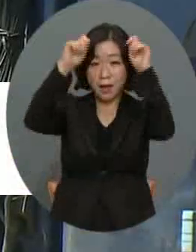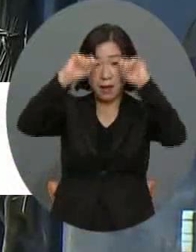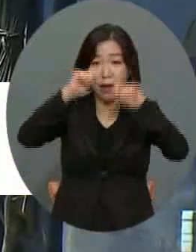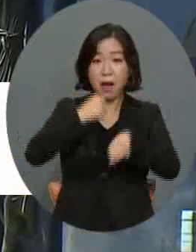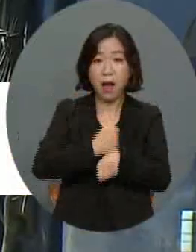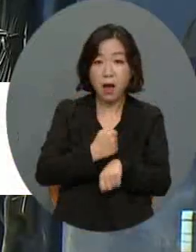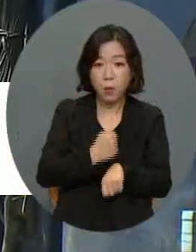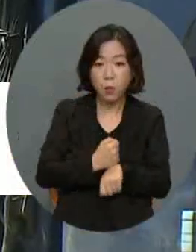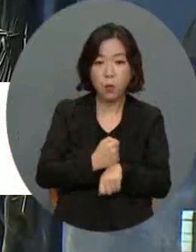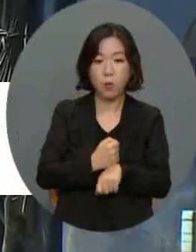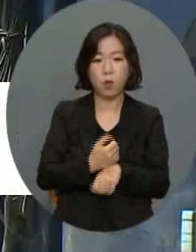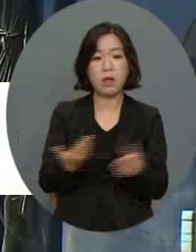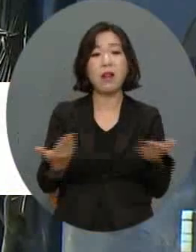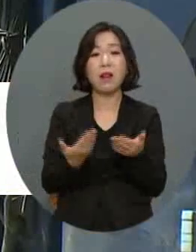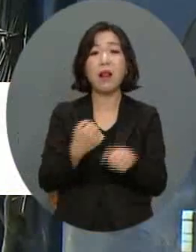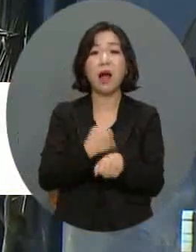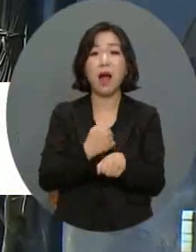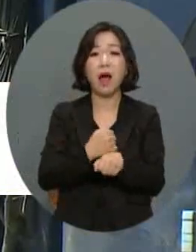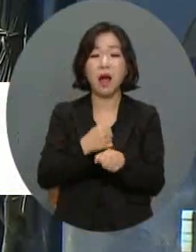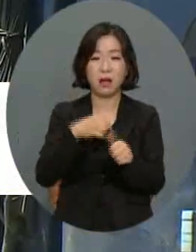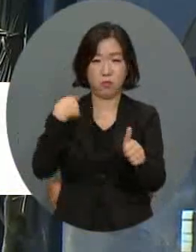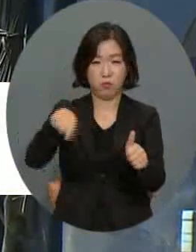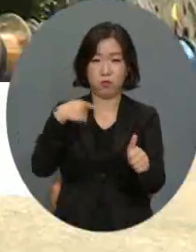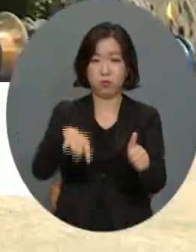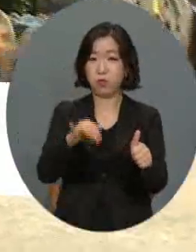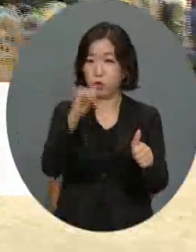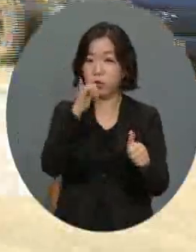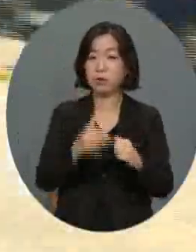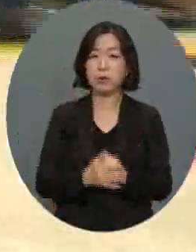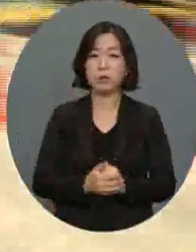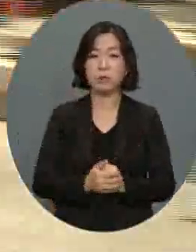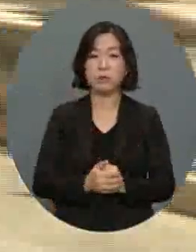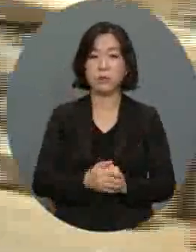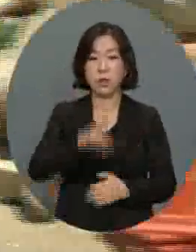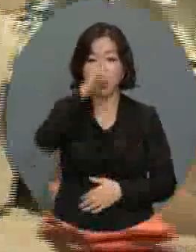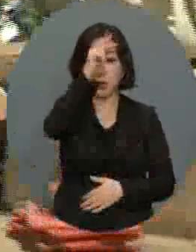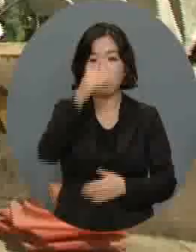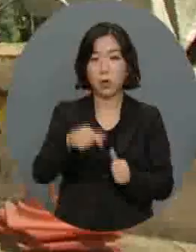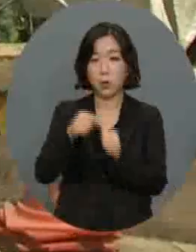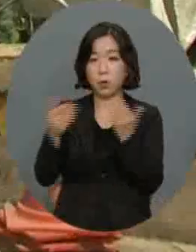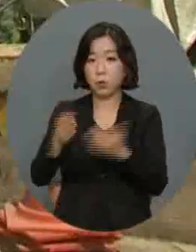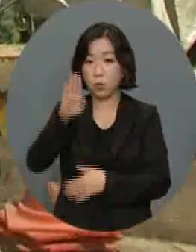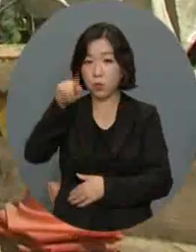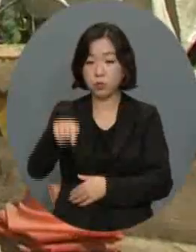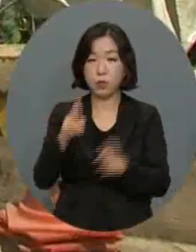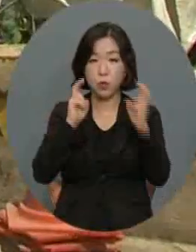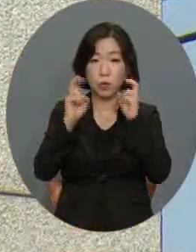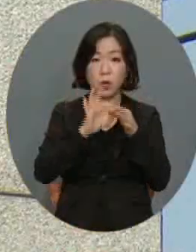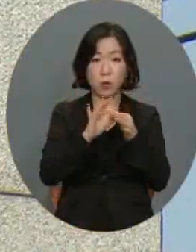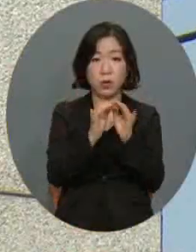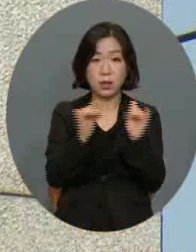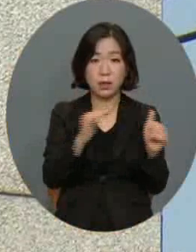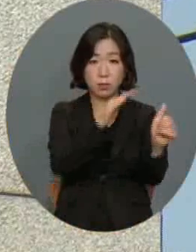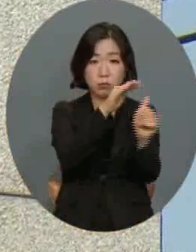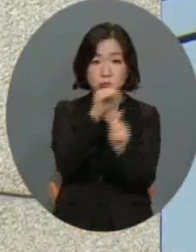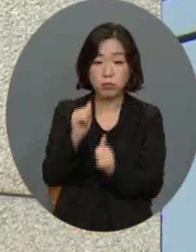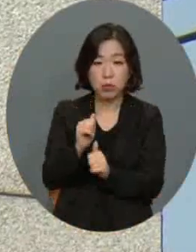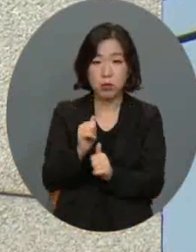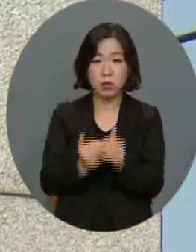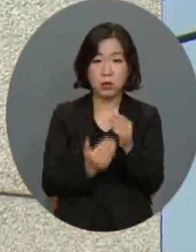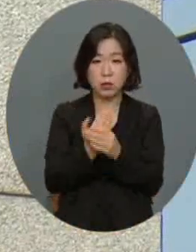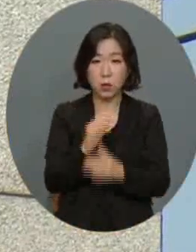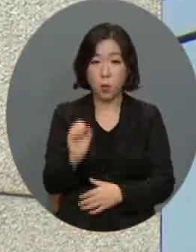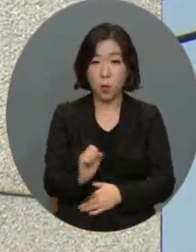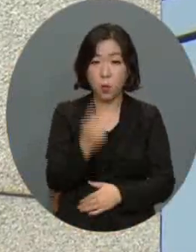쓰고 작업하도록 그렇게 교육도 하고. 경찰과 고용노동부는 업체 관계자 등을 상대로 정확한